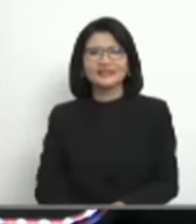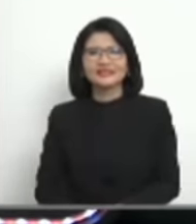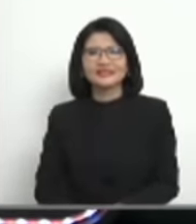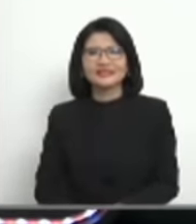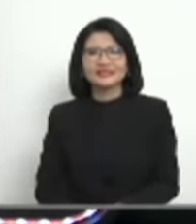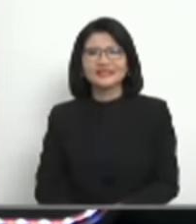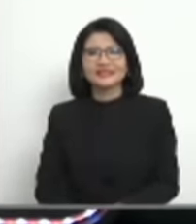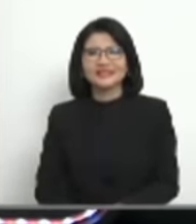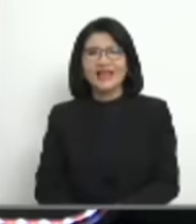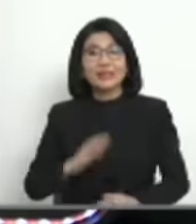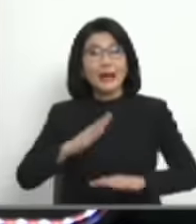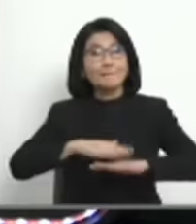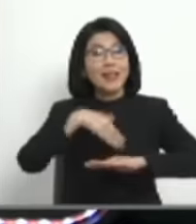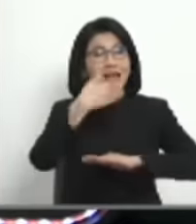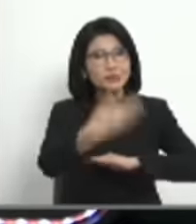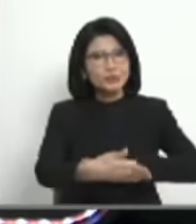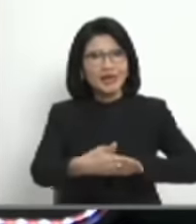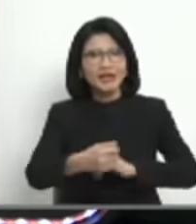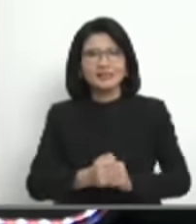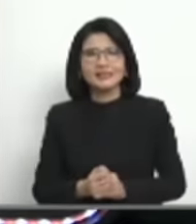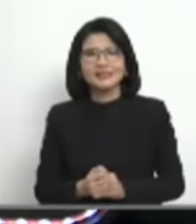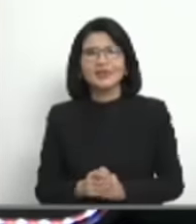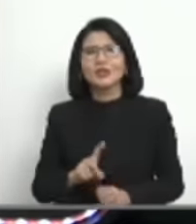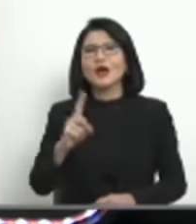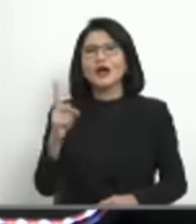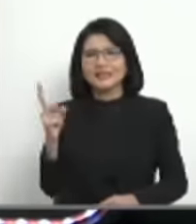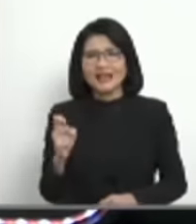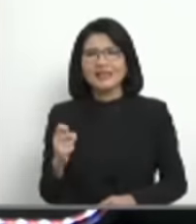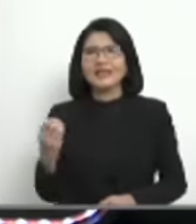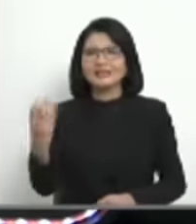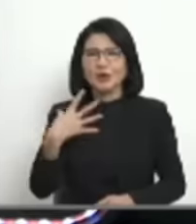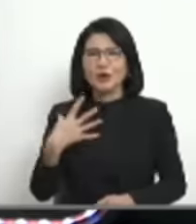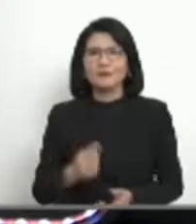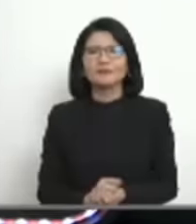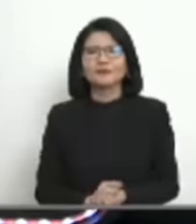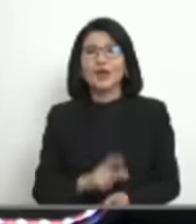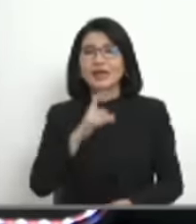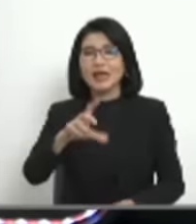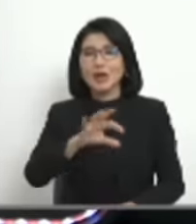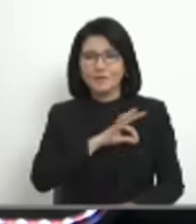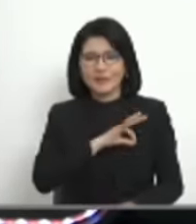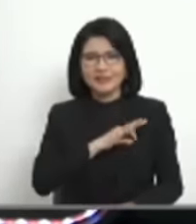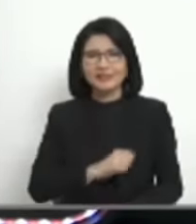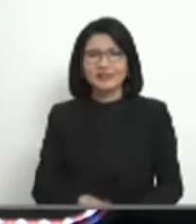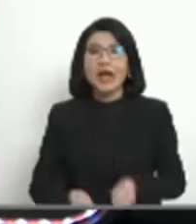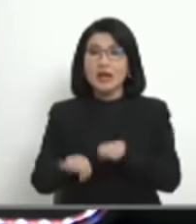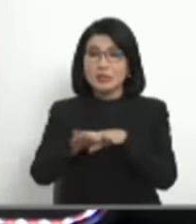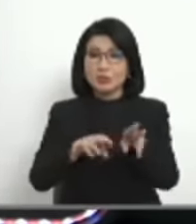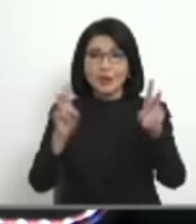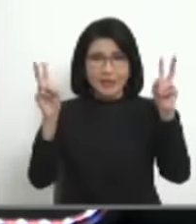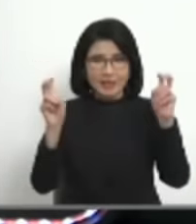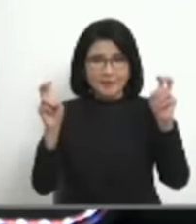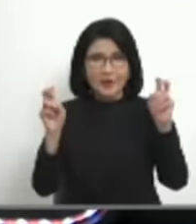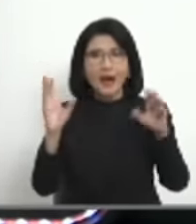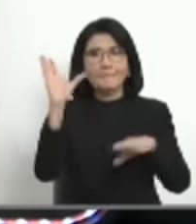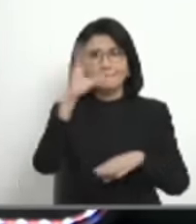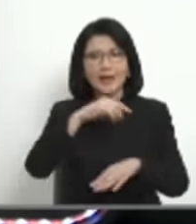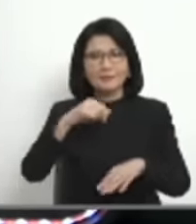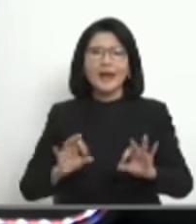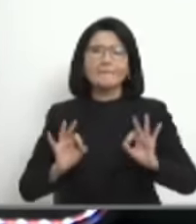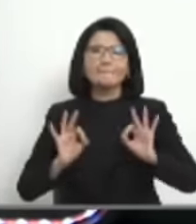kita masih akan melanjutkan sesi tanya jawab antar calon presiden tentu saja mesuai dengan subtema malam hari ini